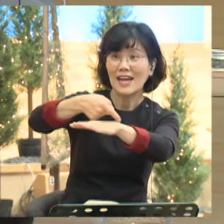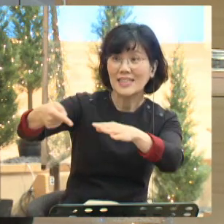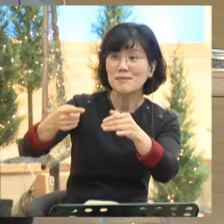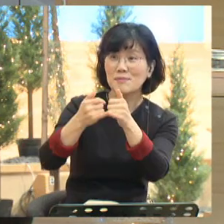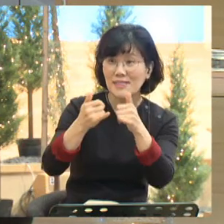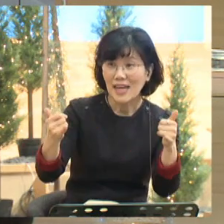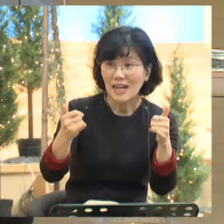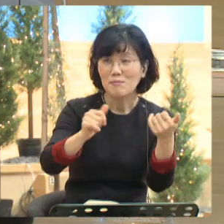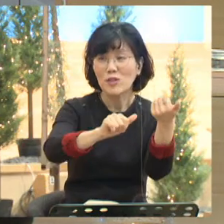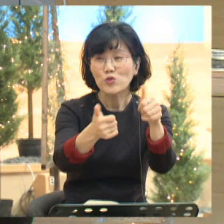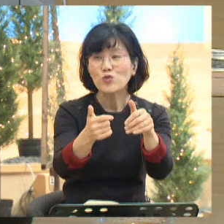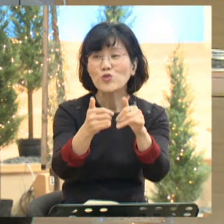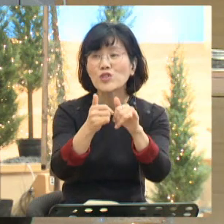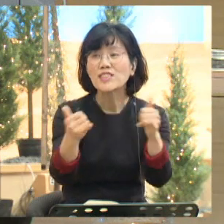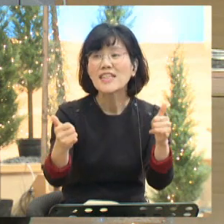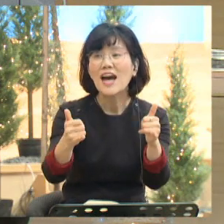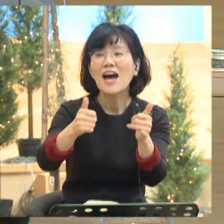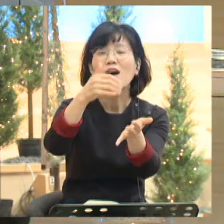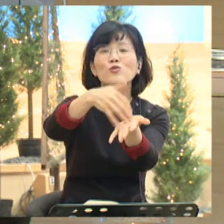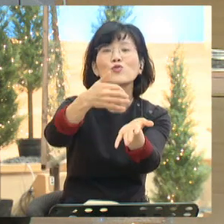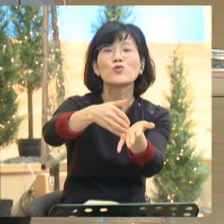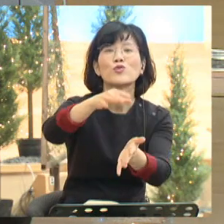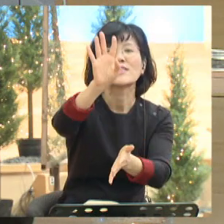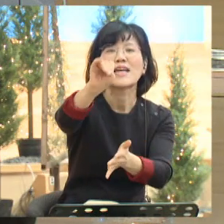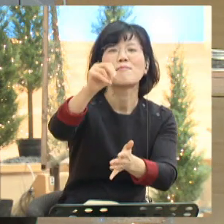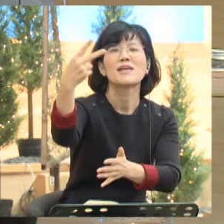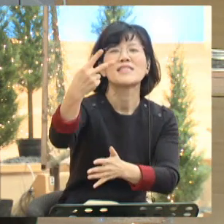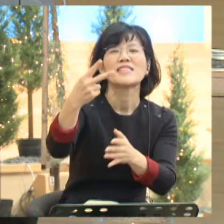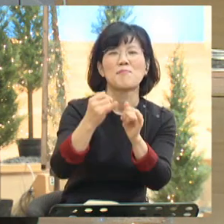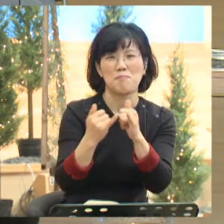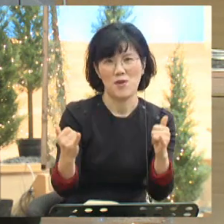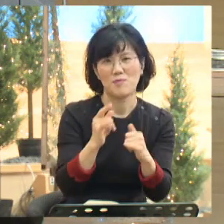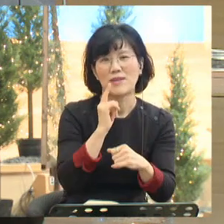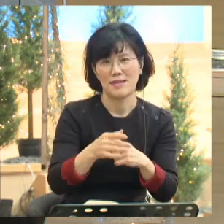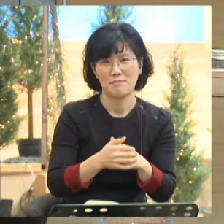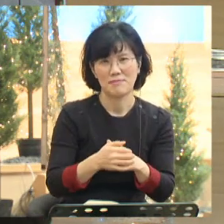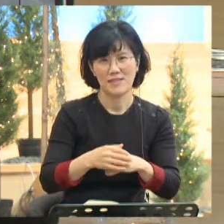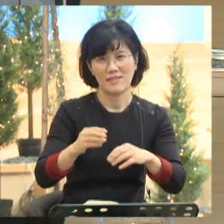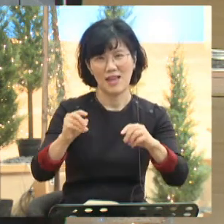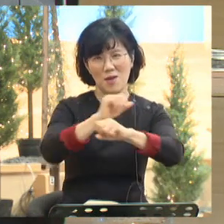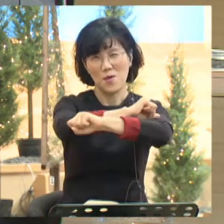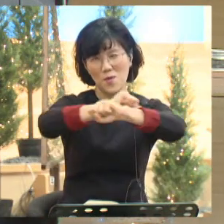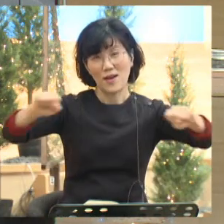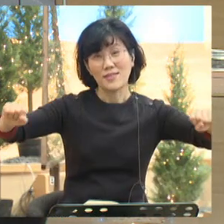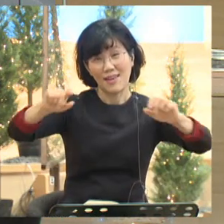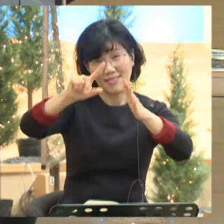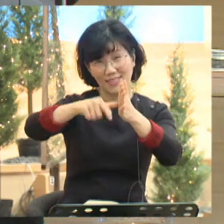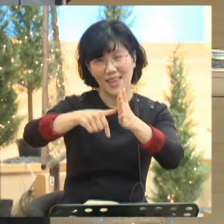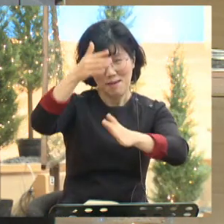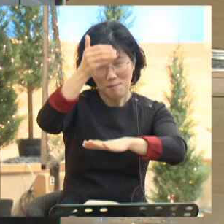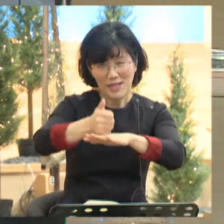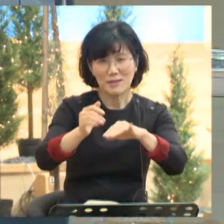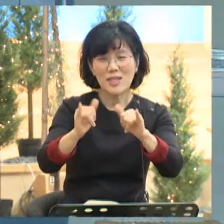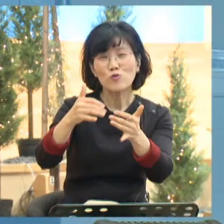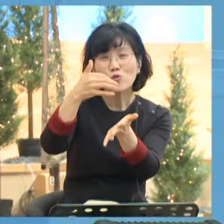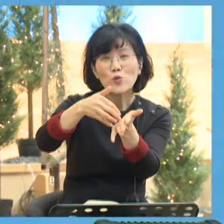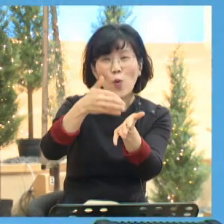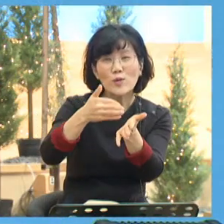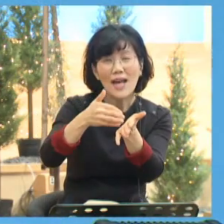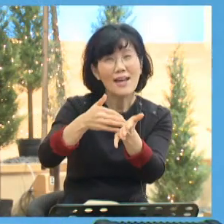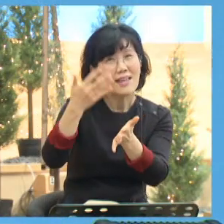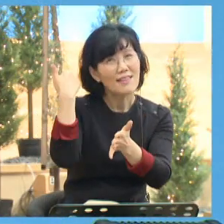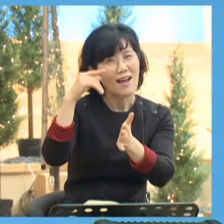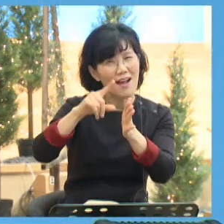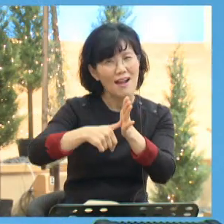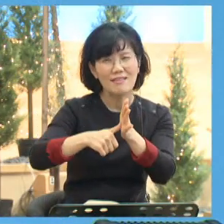4만 2천명 이어 떠라 4 많이 차명 광야 시절의 마지막으로 인구 조사를 했던 그 시절의